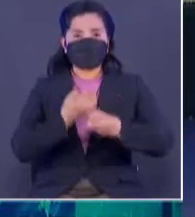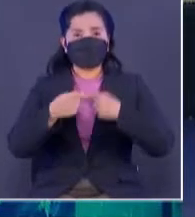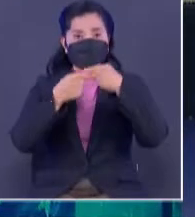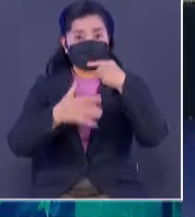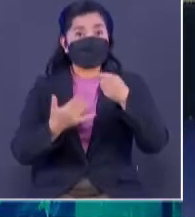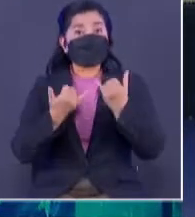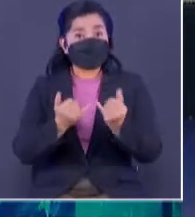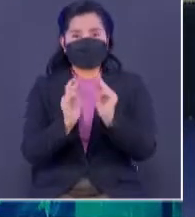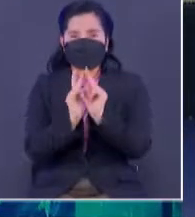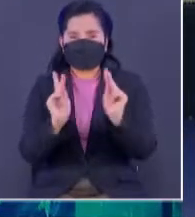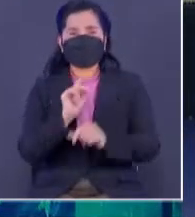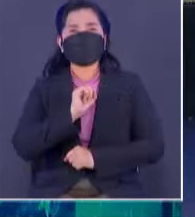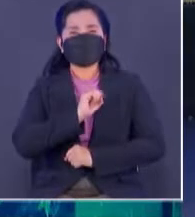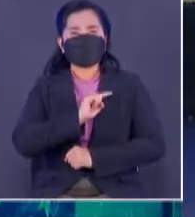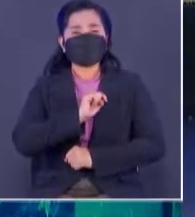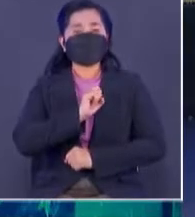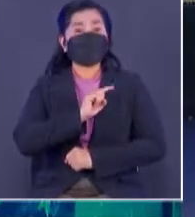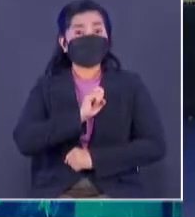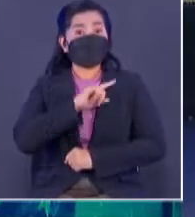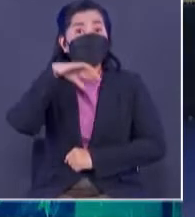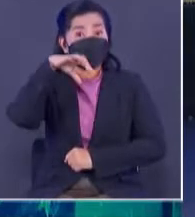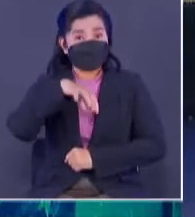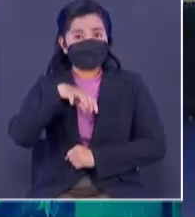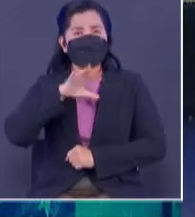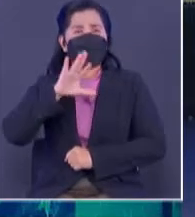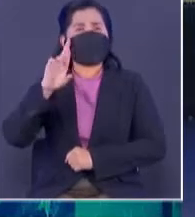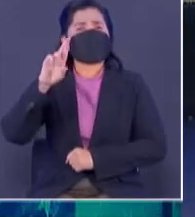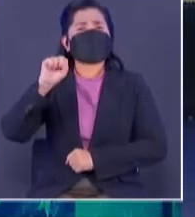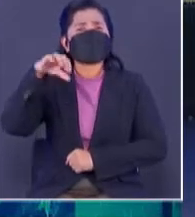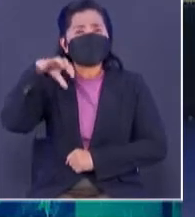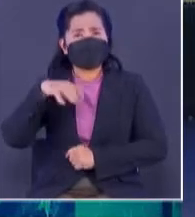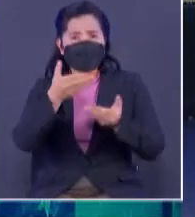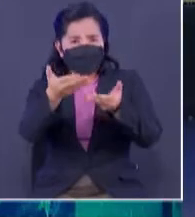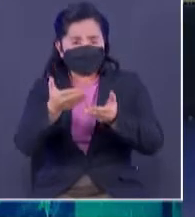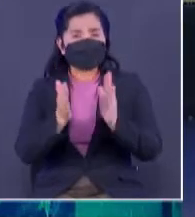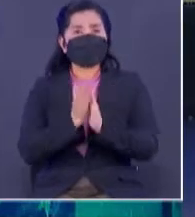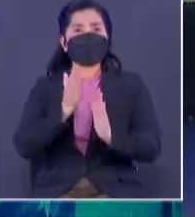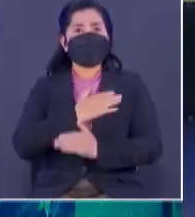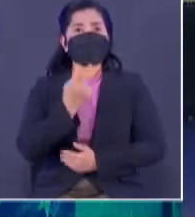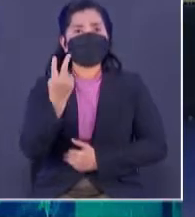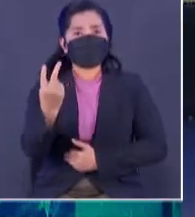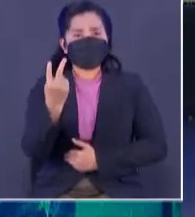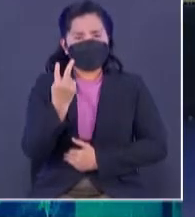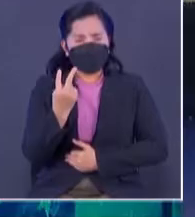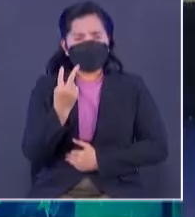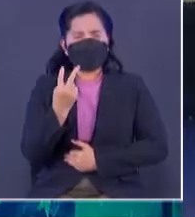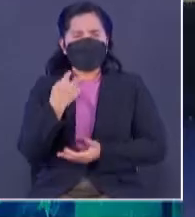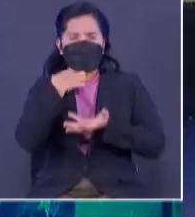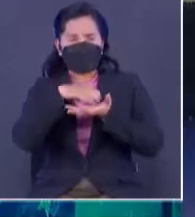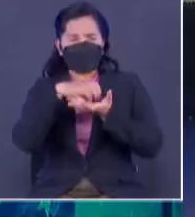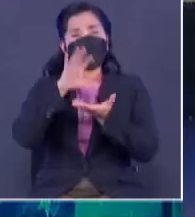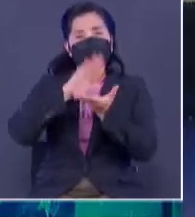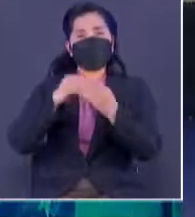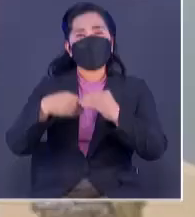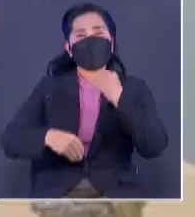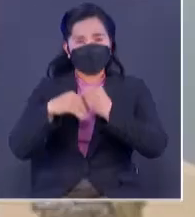าทางกรรมาธิการศาสนาของสภาได้มีการเชิญทั้ง2พศเข้าให้ข้อมูลเกี่ยวกับเรื่องราวที่เกิดขึ้น